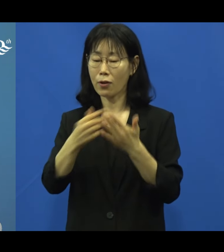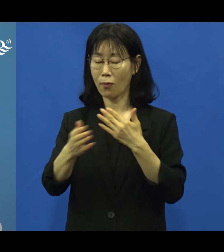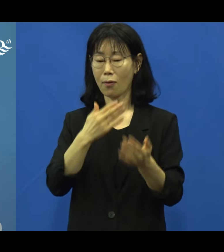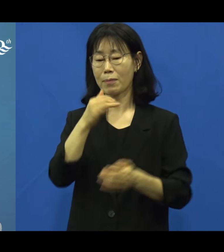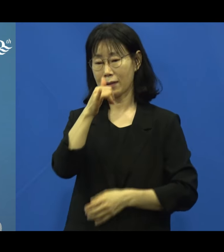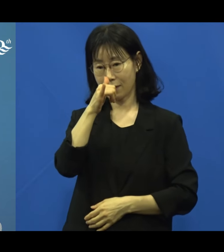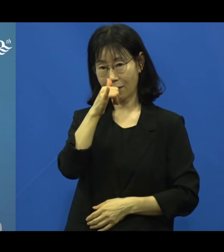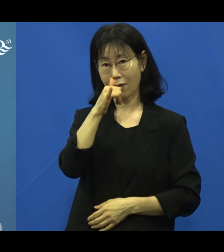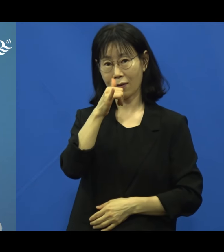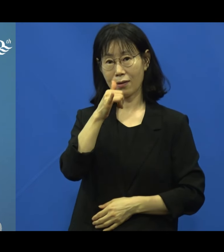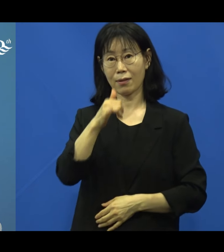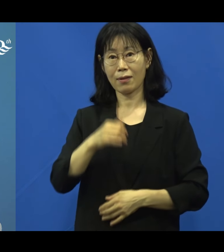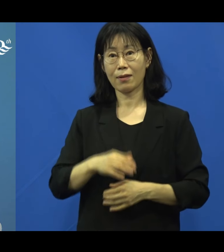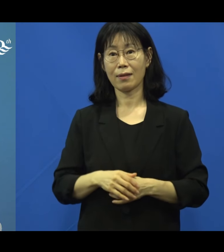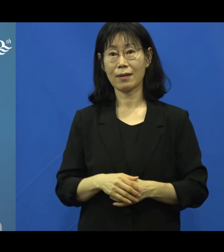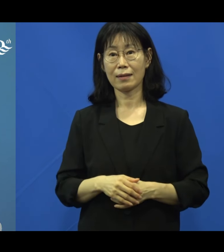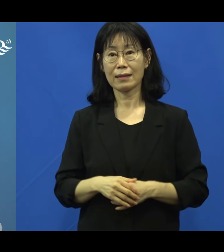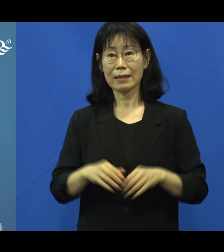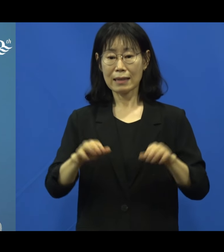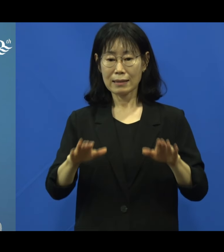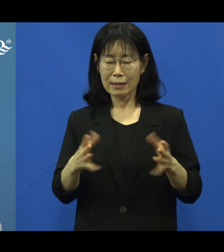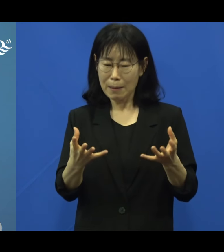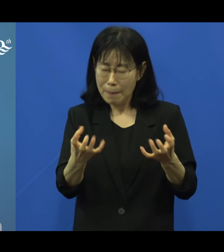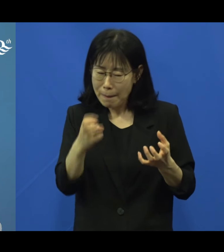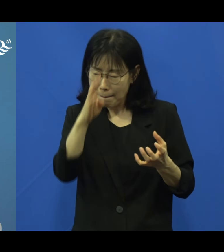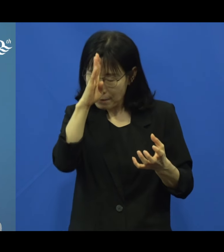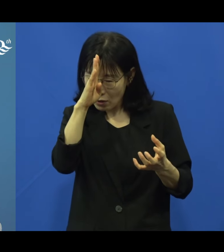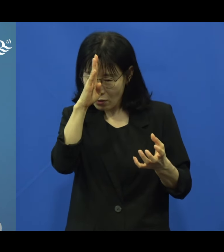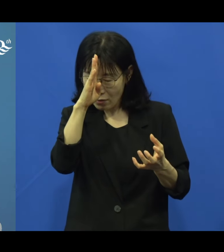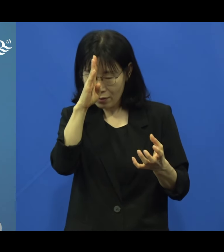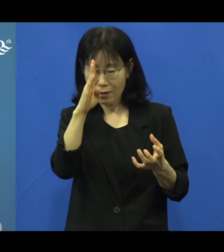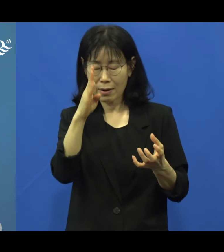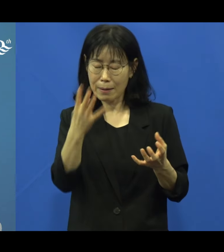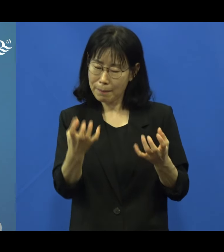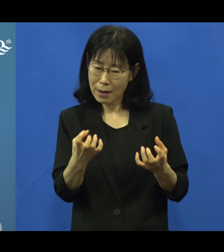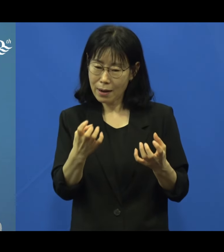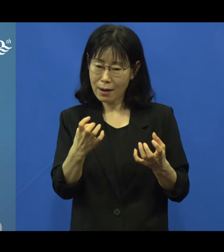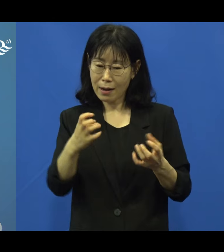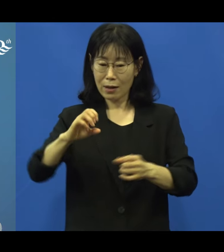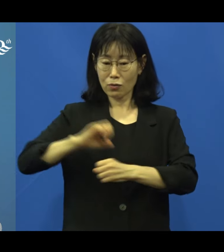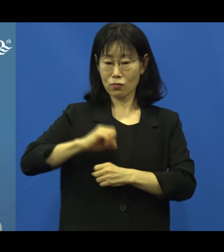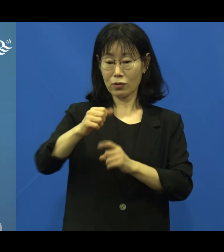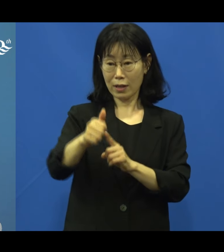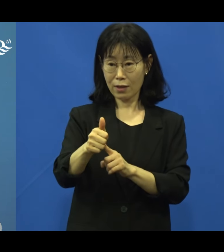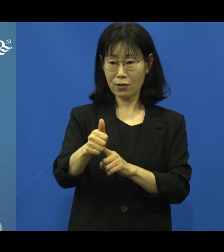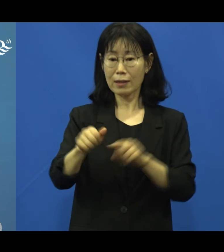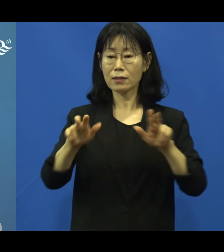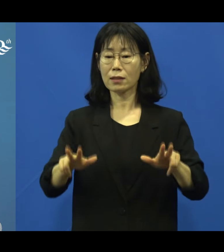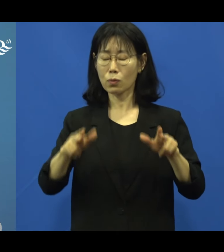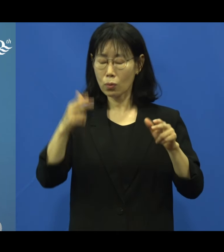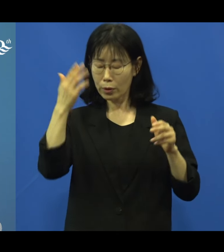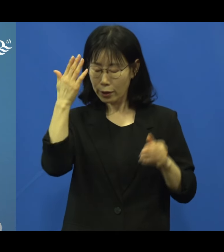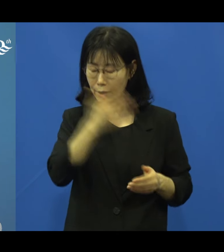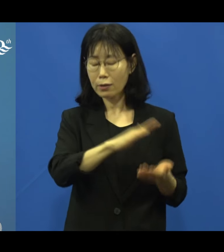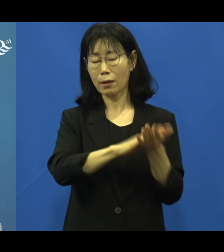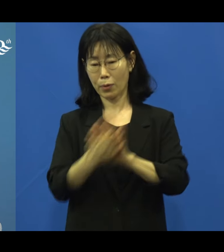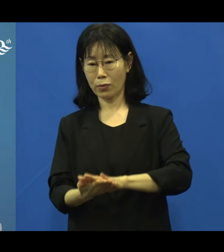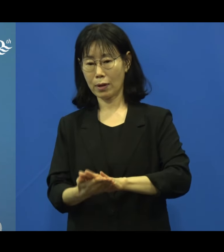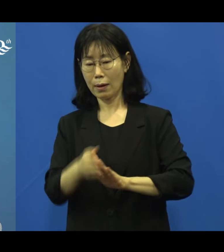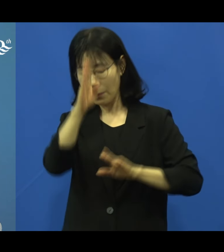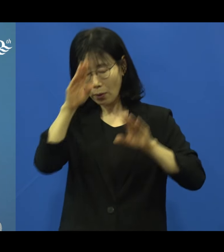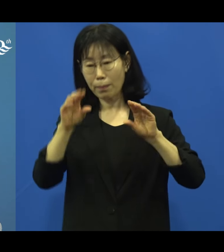이제는 그 지저분하고 냄새나고 흉측한 삶이 나음을 완전히 입었어. 그가 누구입니까? 이스라엘 사람이